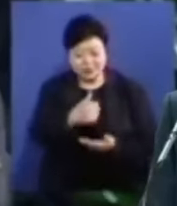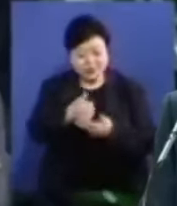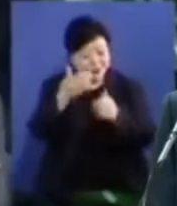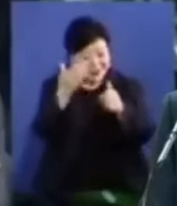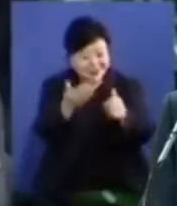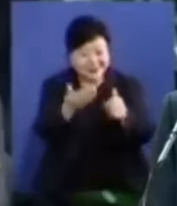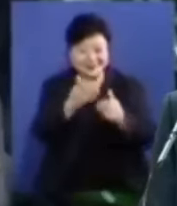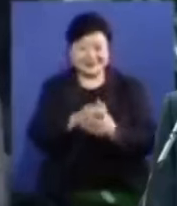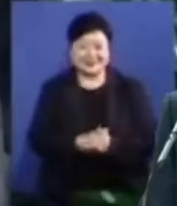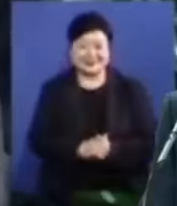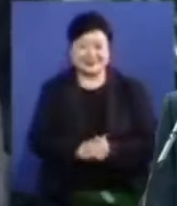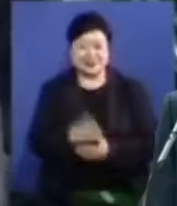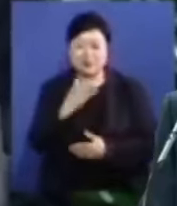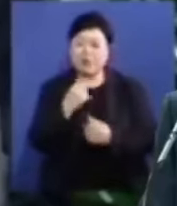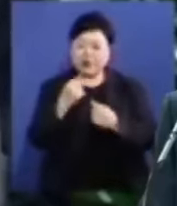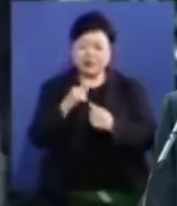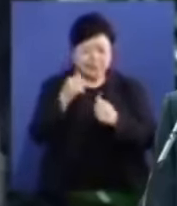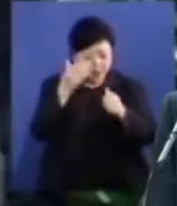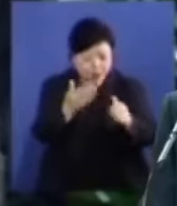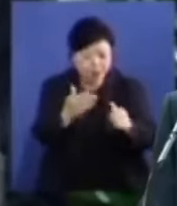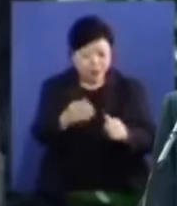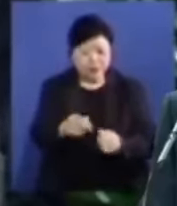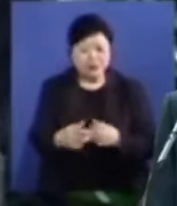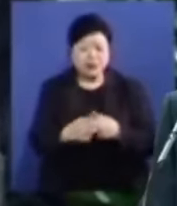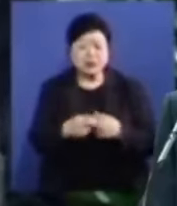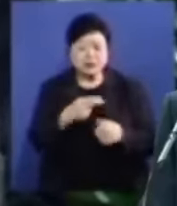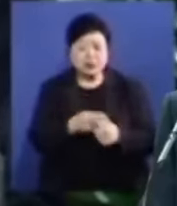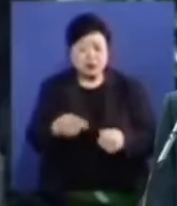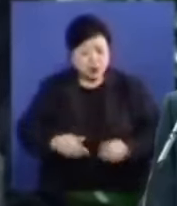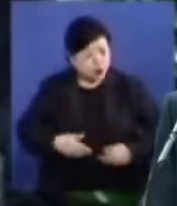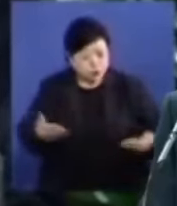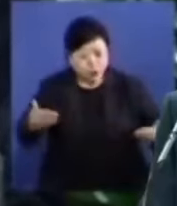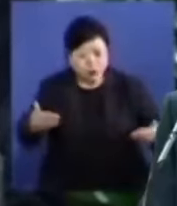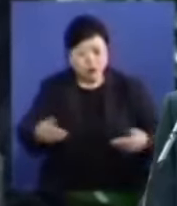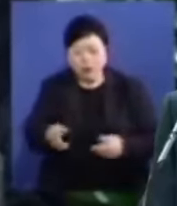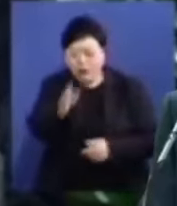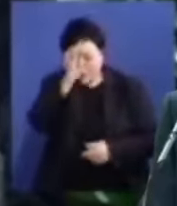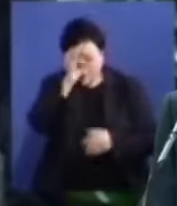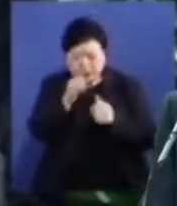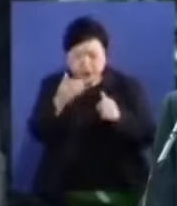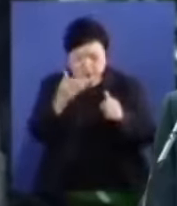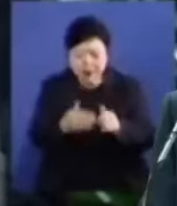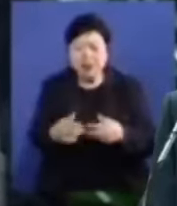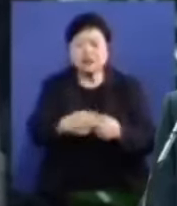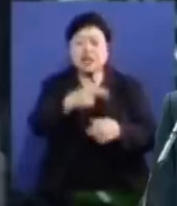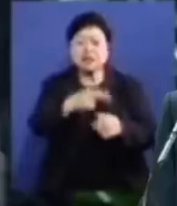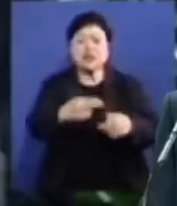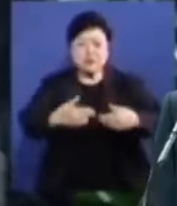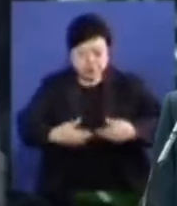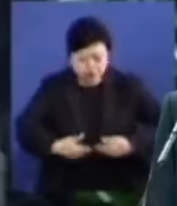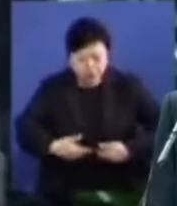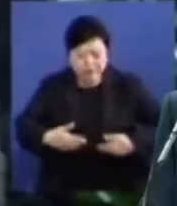주님께서 건강한 사람에게는 의원이 쓸데없고 병든 사람에게야 쓸데있다.